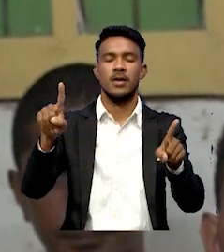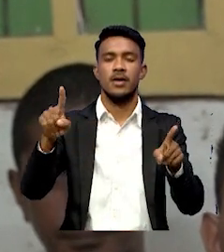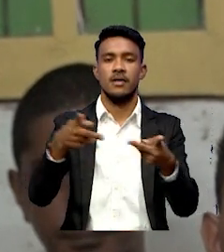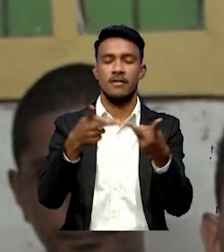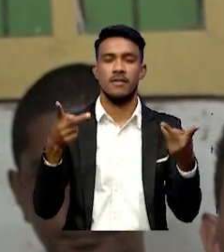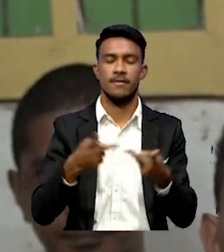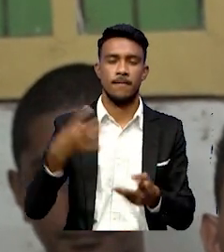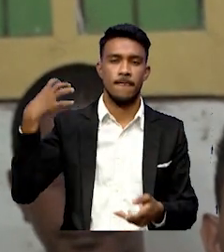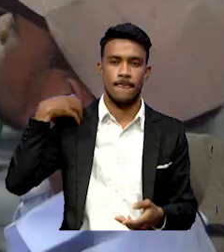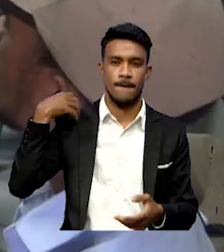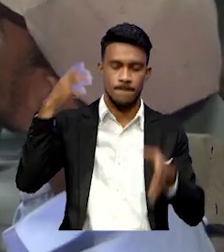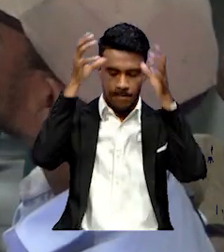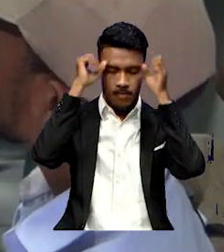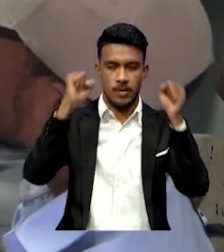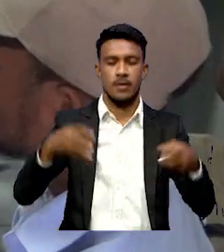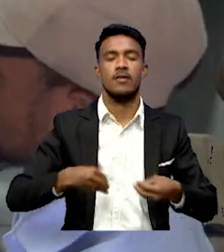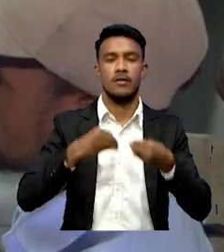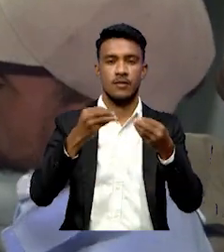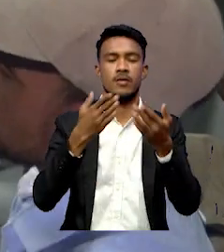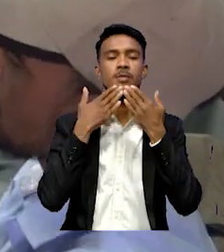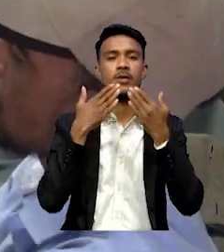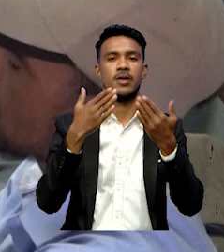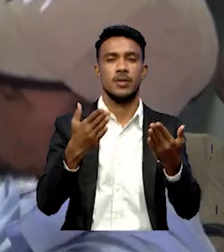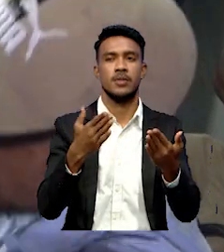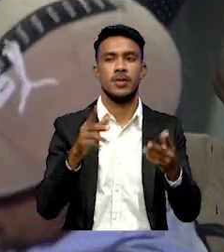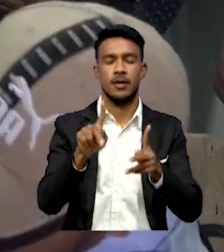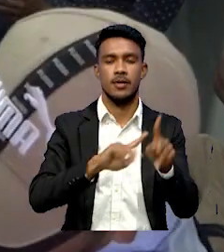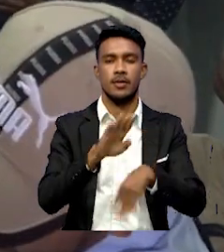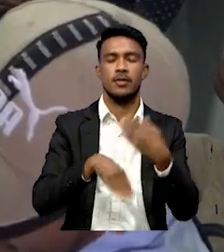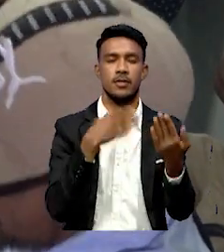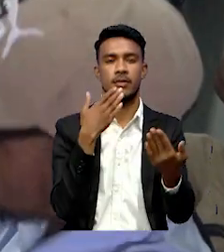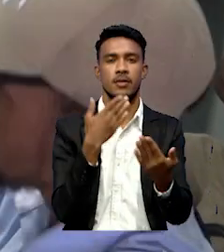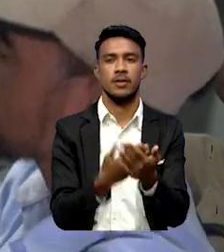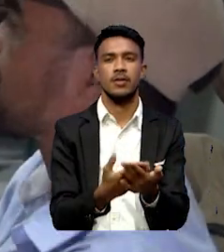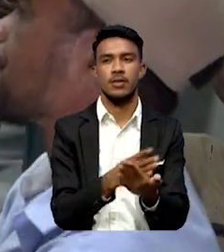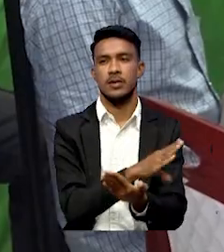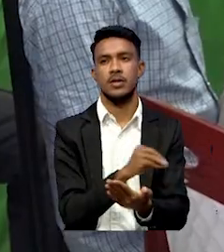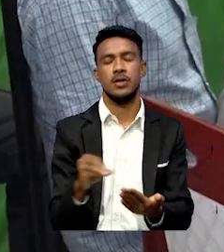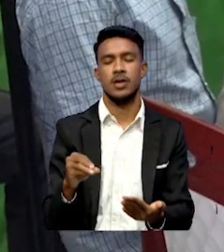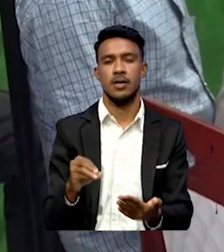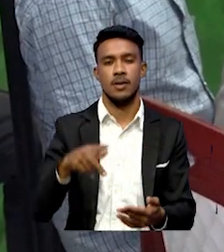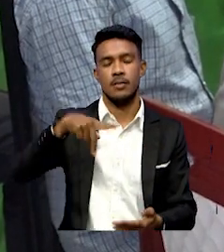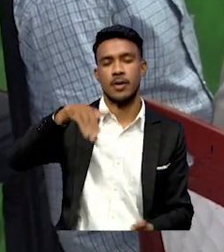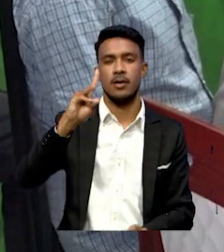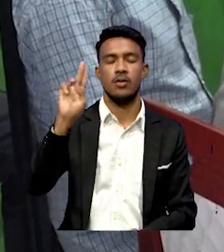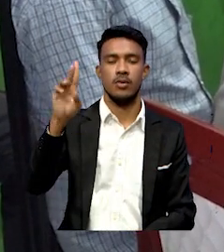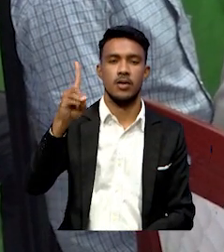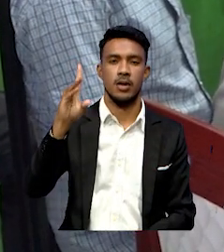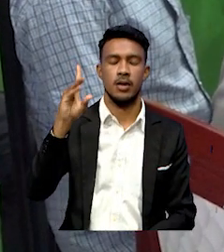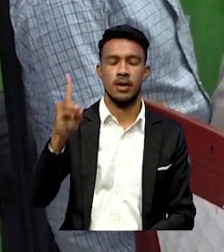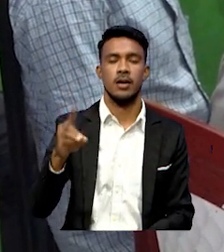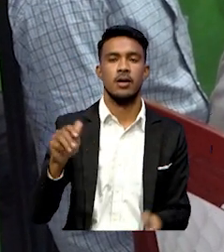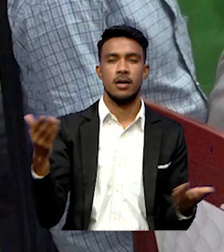klaran agradesi wain mos ba kompatriota sira militante sira simpatizante sira PUDD nenean nebe